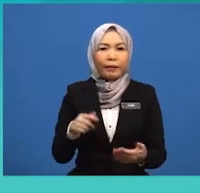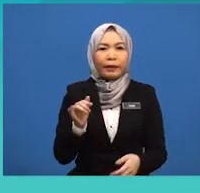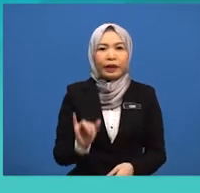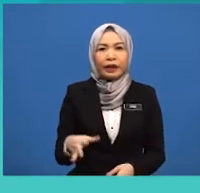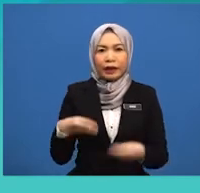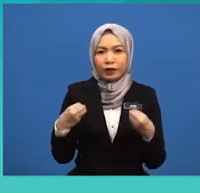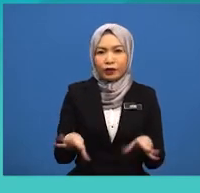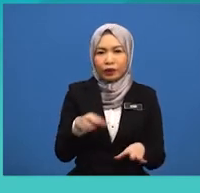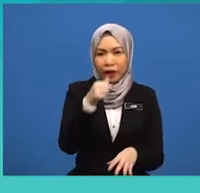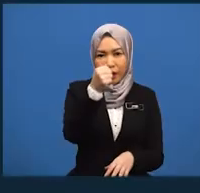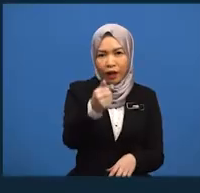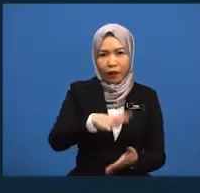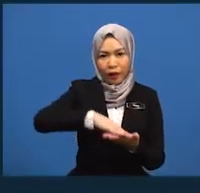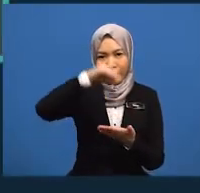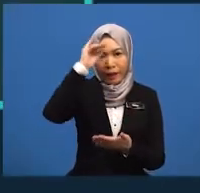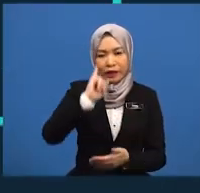murid-murid pelajari.